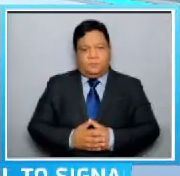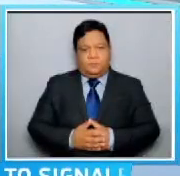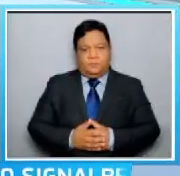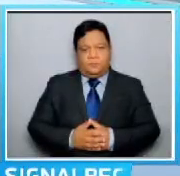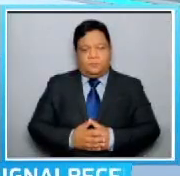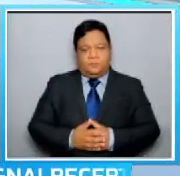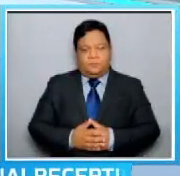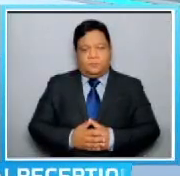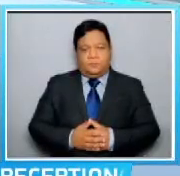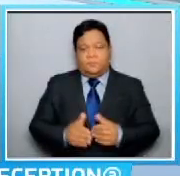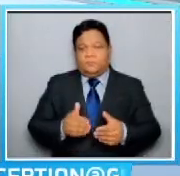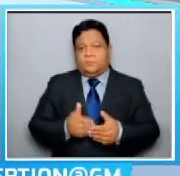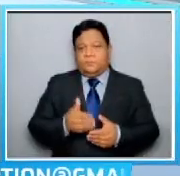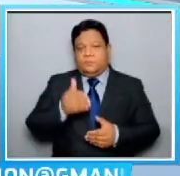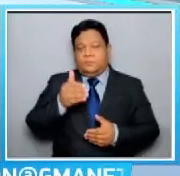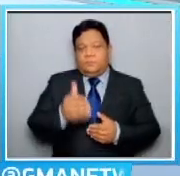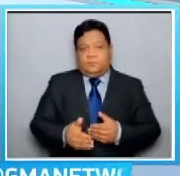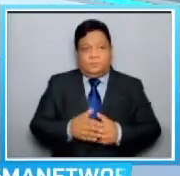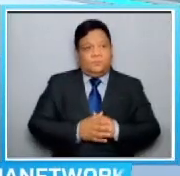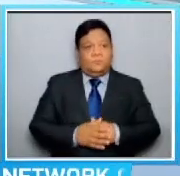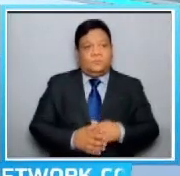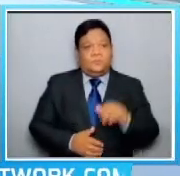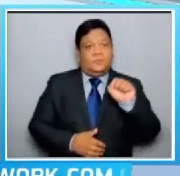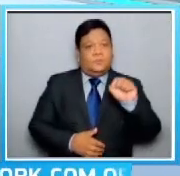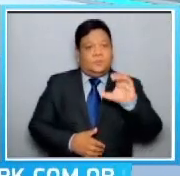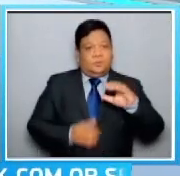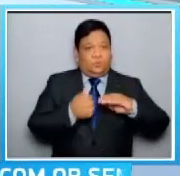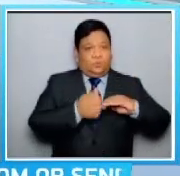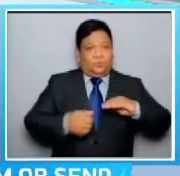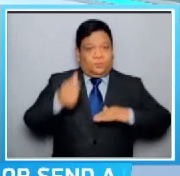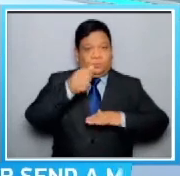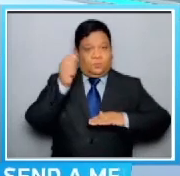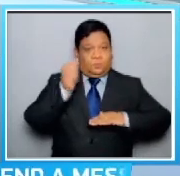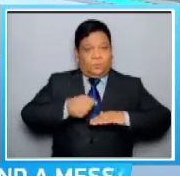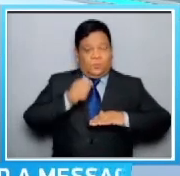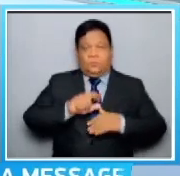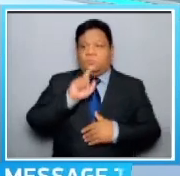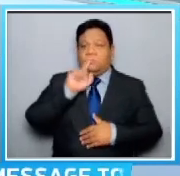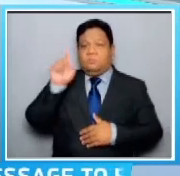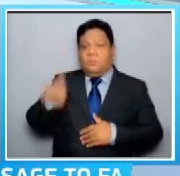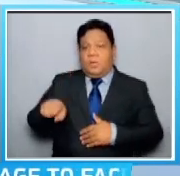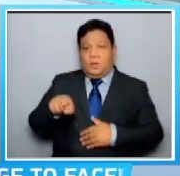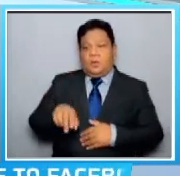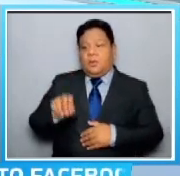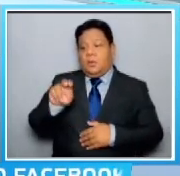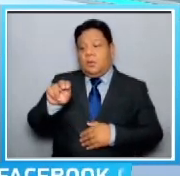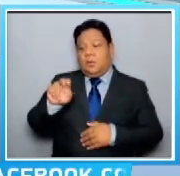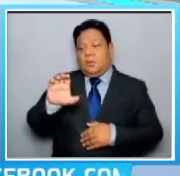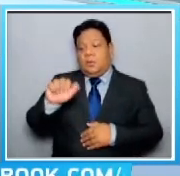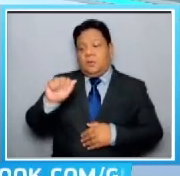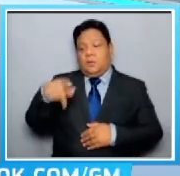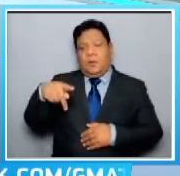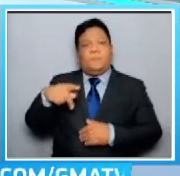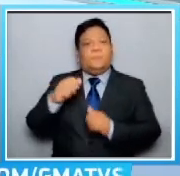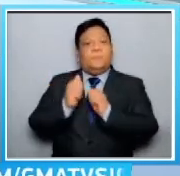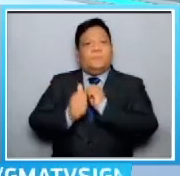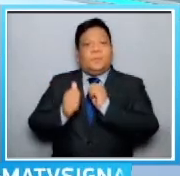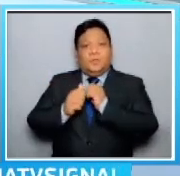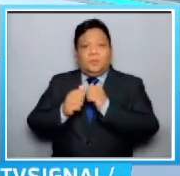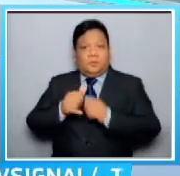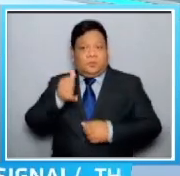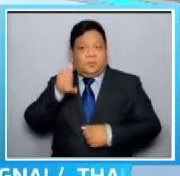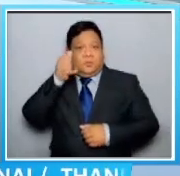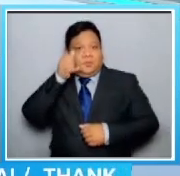Nagbaba ng utos ang Korte Suprema na itigil muna ang pagpapatupad ng NCAP o No Contact Apprehension Policy sa Metro